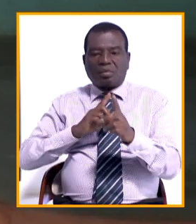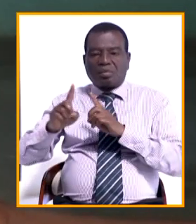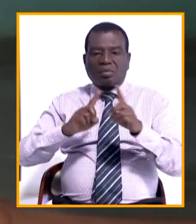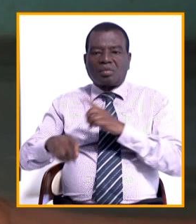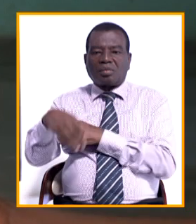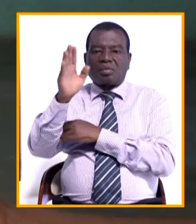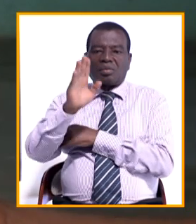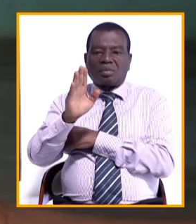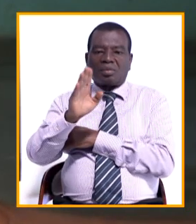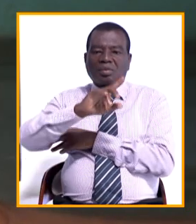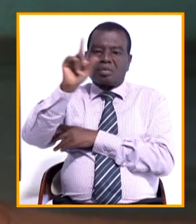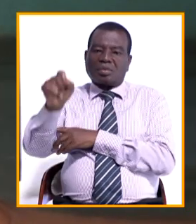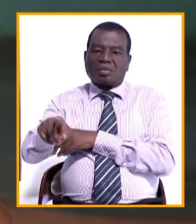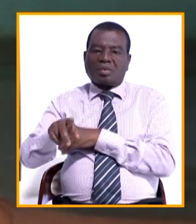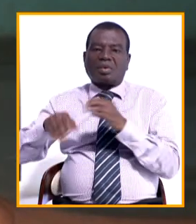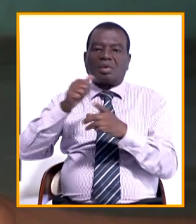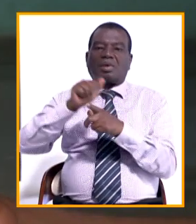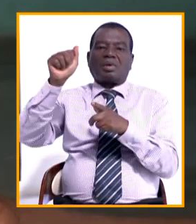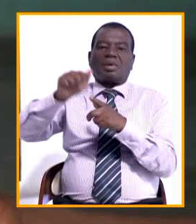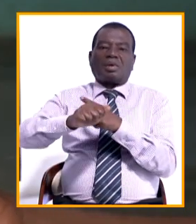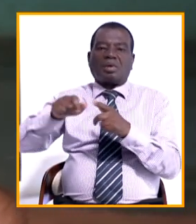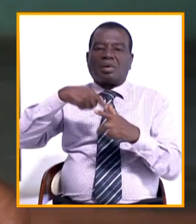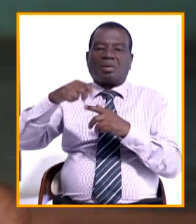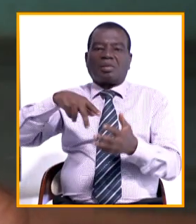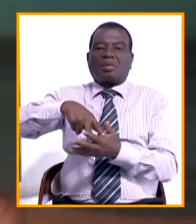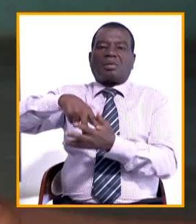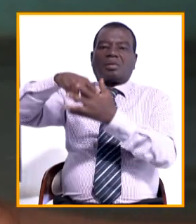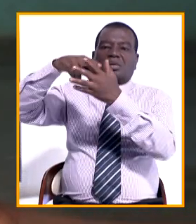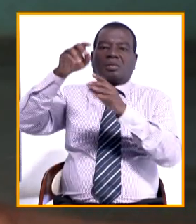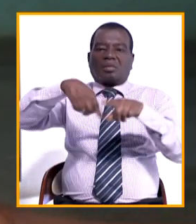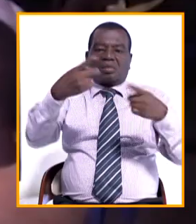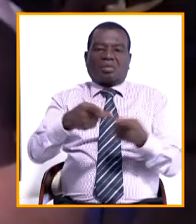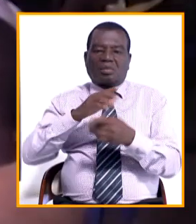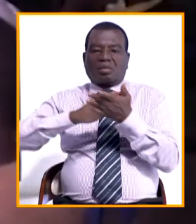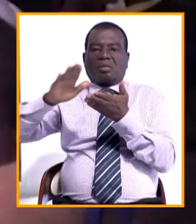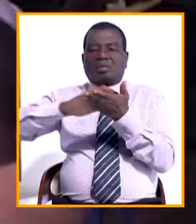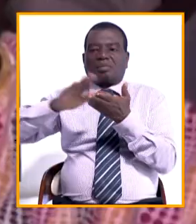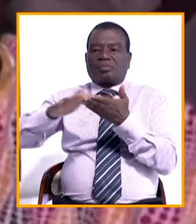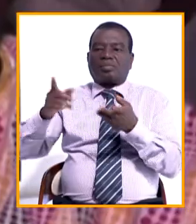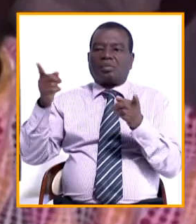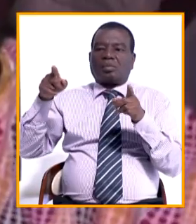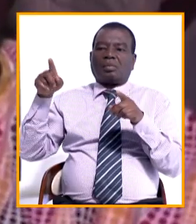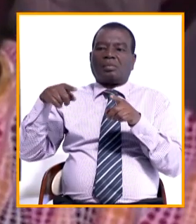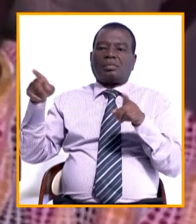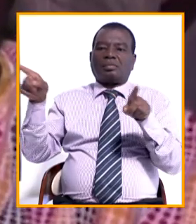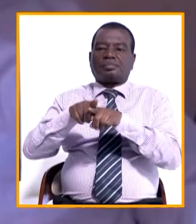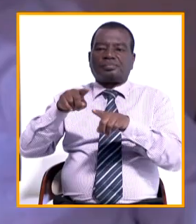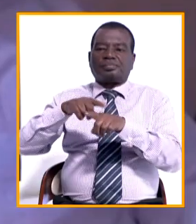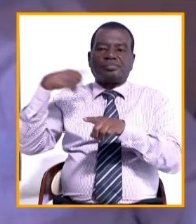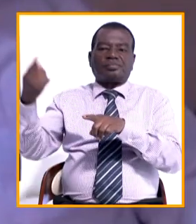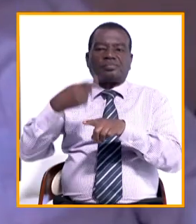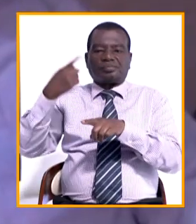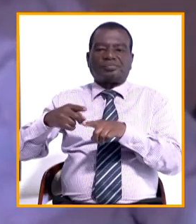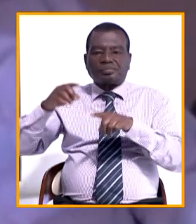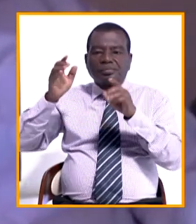Allah, ils sont venus pour parler d'Allah. Il dit, alors, tous ceux qui vont se lever de ce cercle-là, ils seront pardonnés. Comme à l'accoutumée, les mosquées seront prises